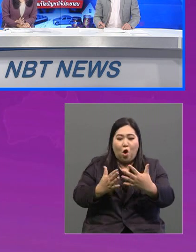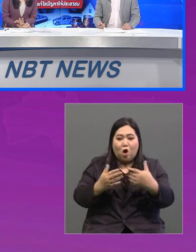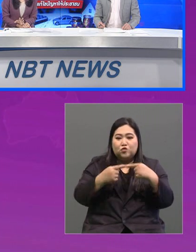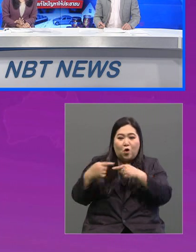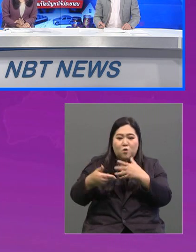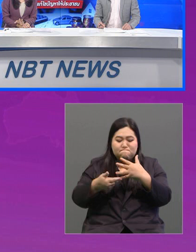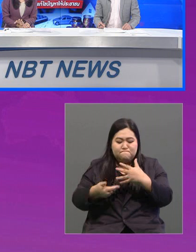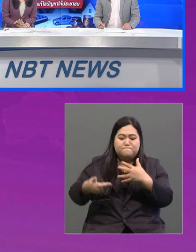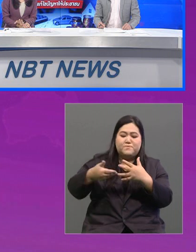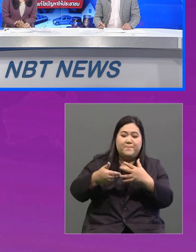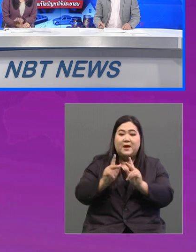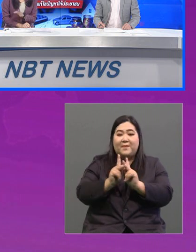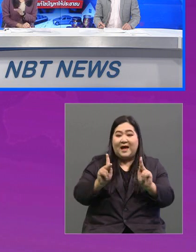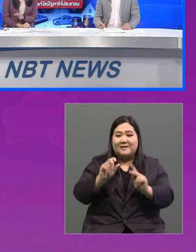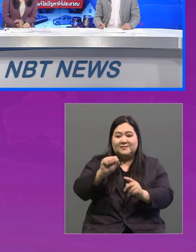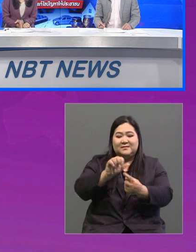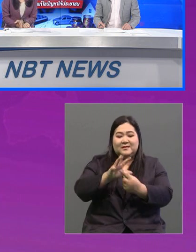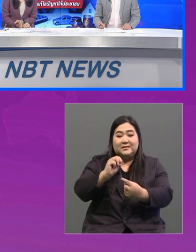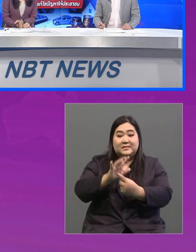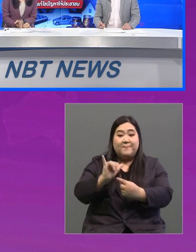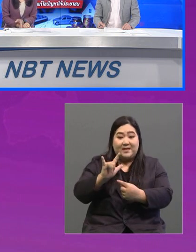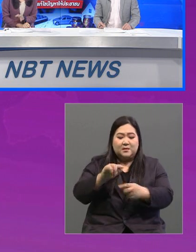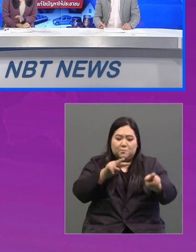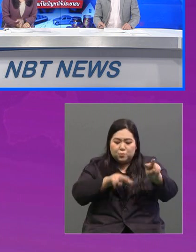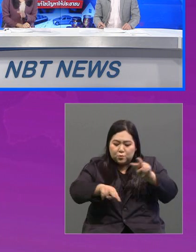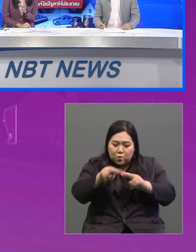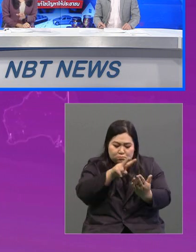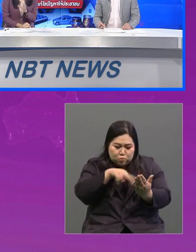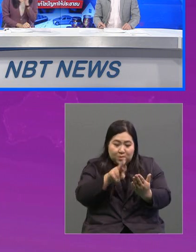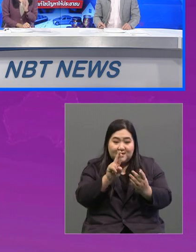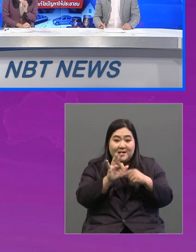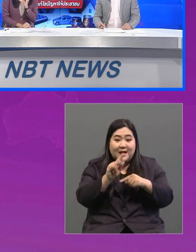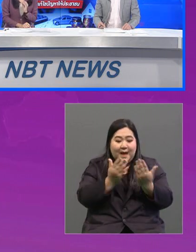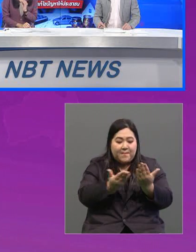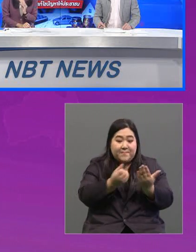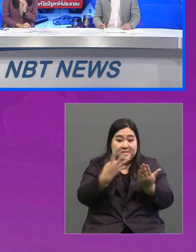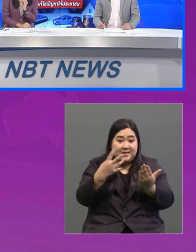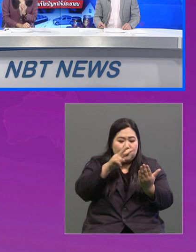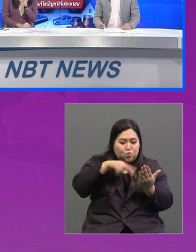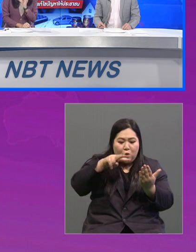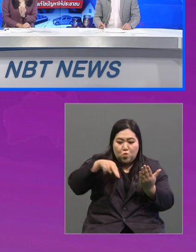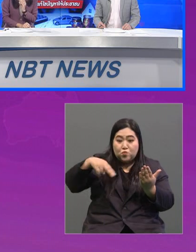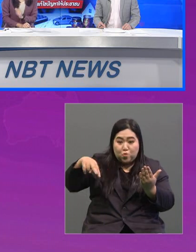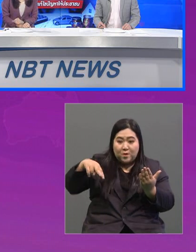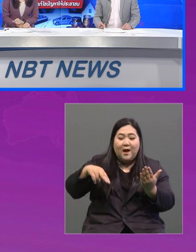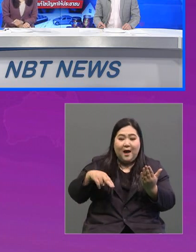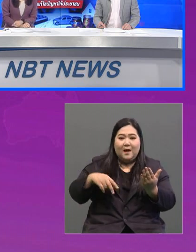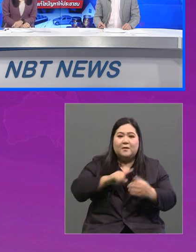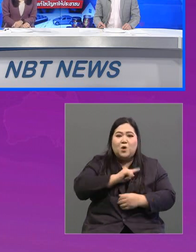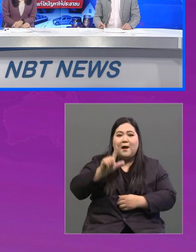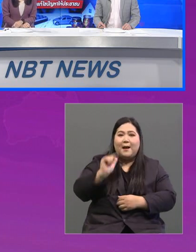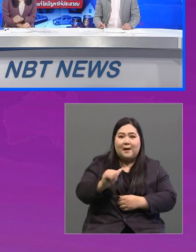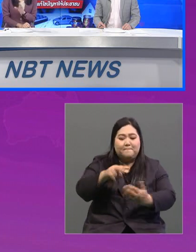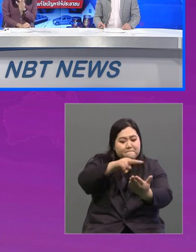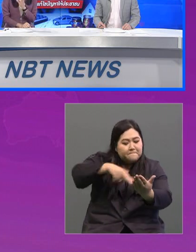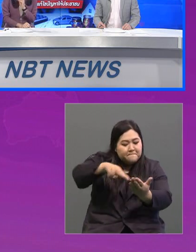คณขิงทั้งคะดยว่าจะให้ร่างของครมตรงนี้ละค่ะเป็นร่างหลักในการพิจารณา